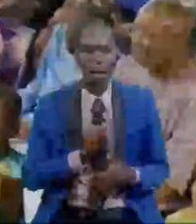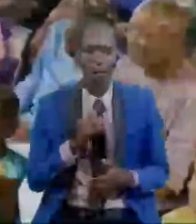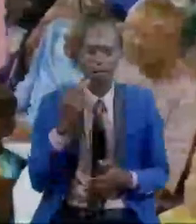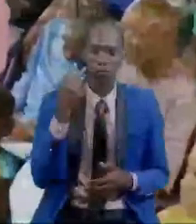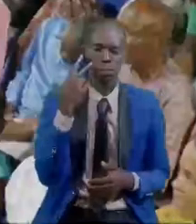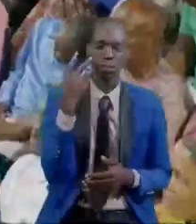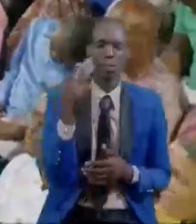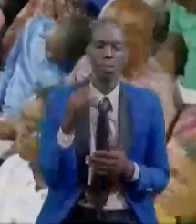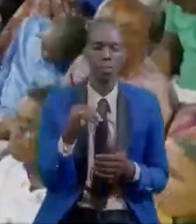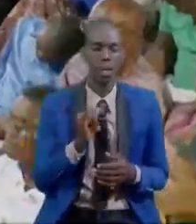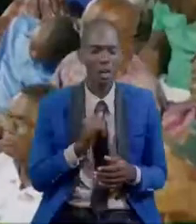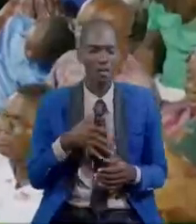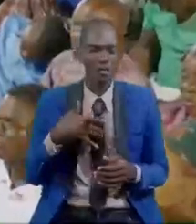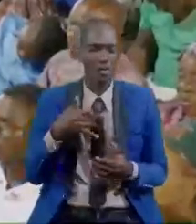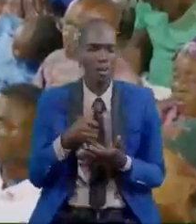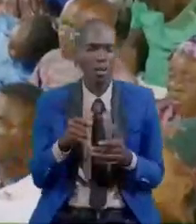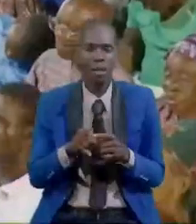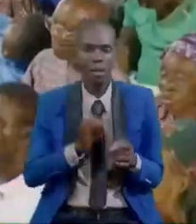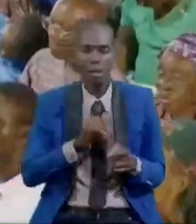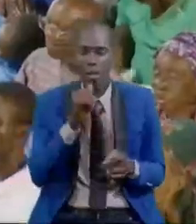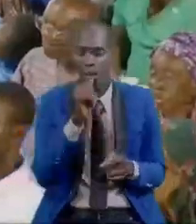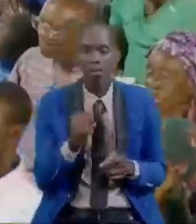sens comme je suis là.